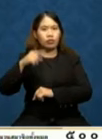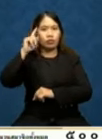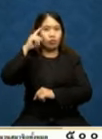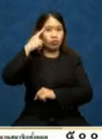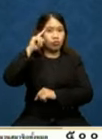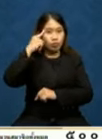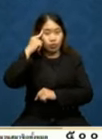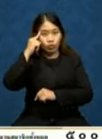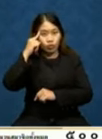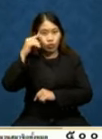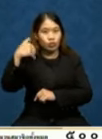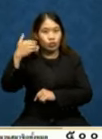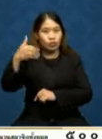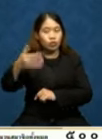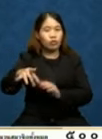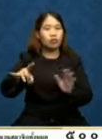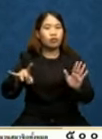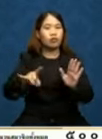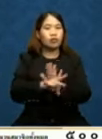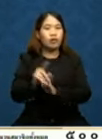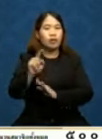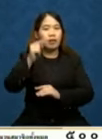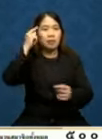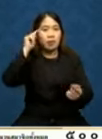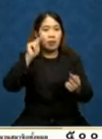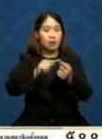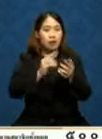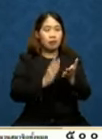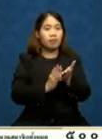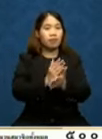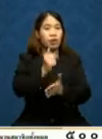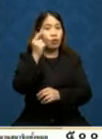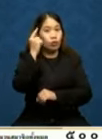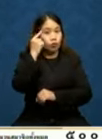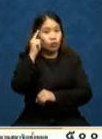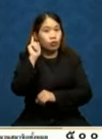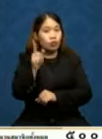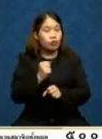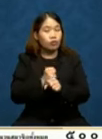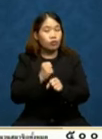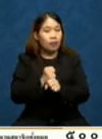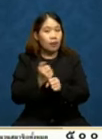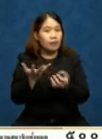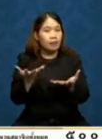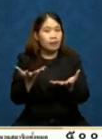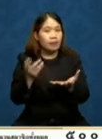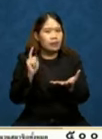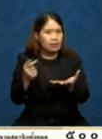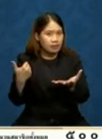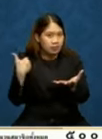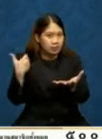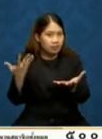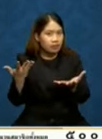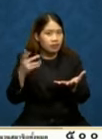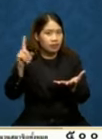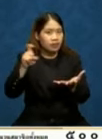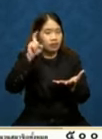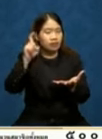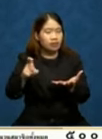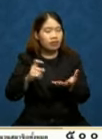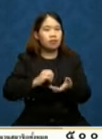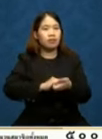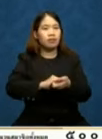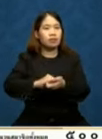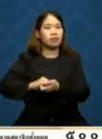แล้วเนี่ยเป้าหมายเนี่ยที่จะต้องบรรลุเนี่ยรู้หรือเปล่าครับว่าจะต้องทำหรือจริงๆแล้วมีหรือเปล่าที่ว่าอนุสัญญ